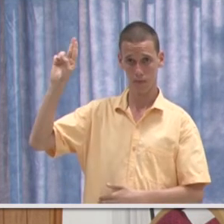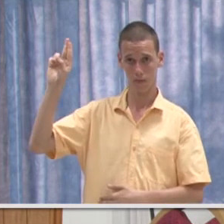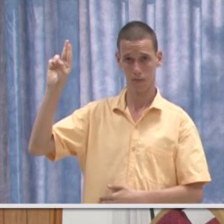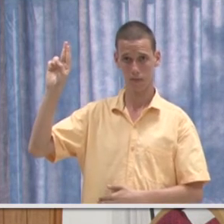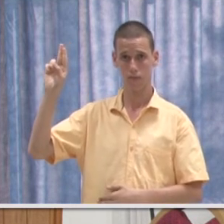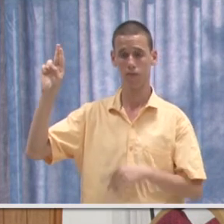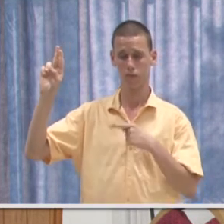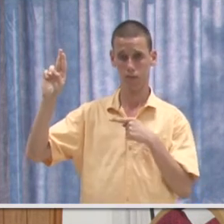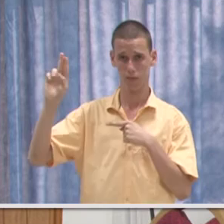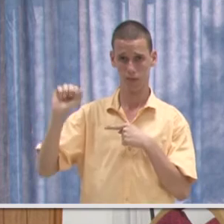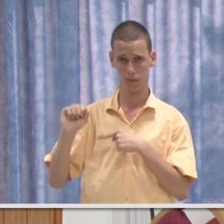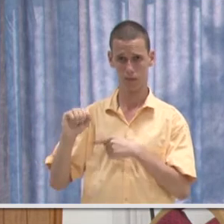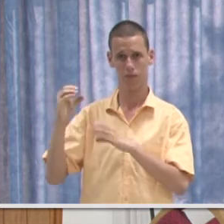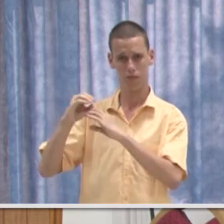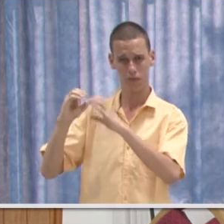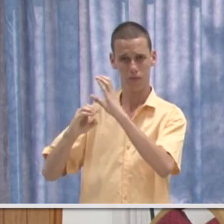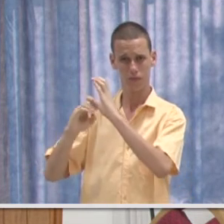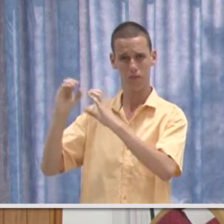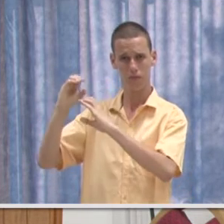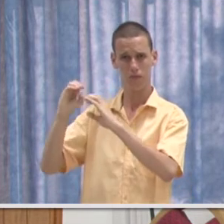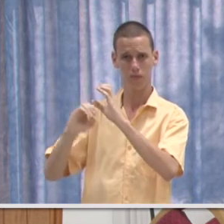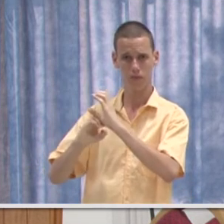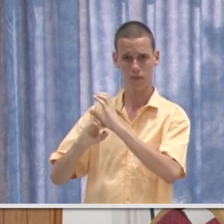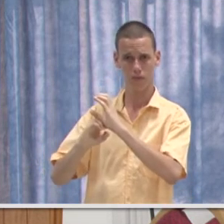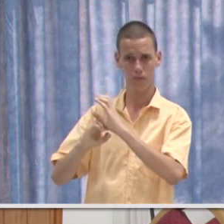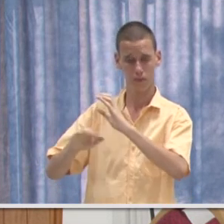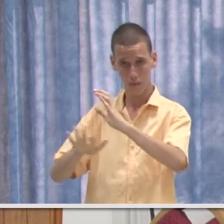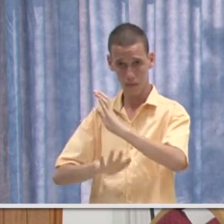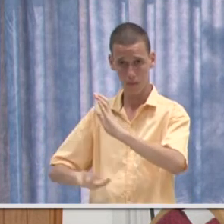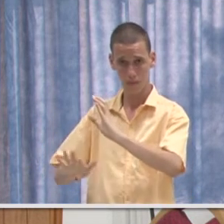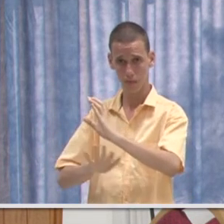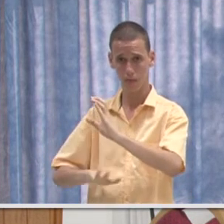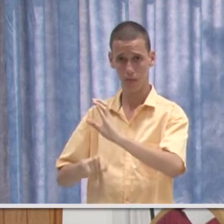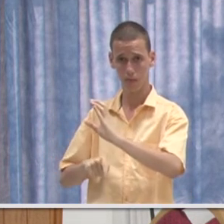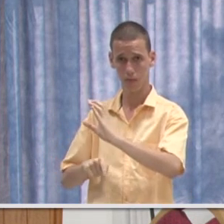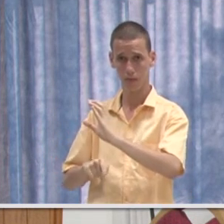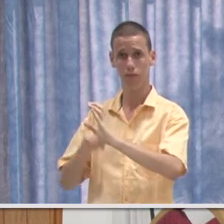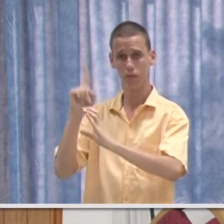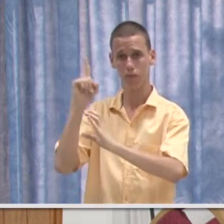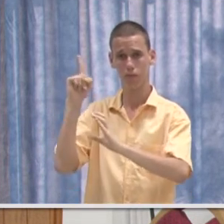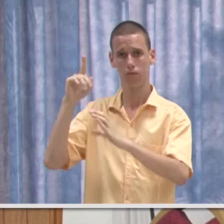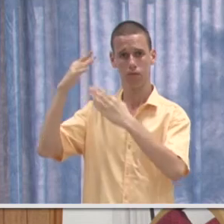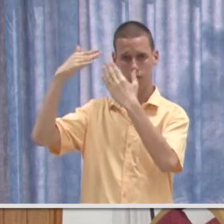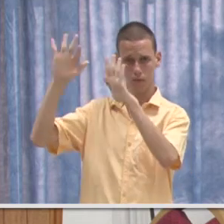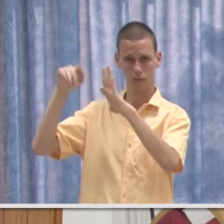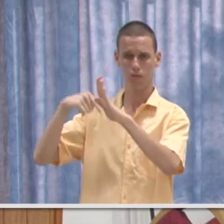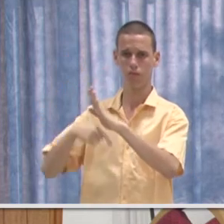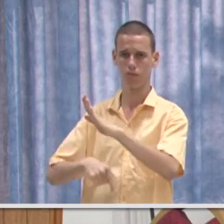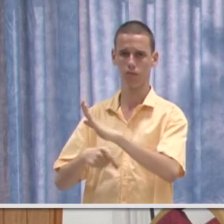en construction. Ground floor, c'est un bon floor en l'air qui est presque fini, mais ground floor pas encore